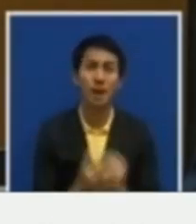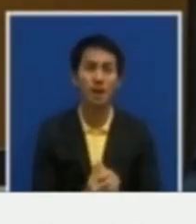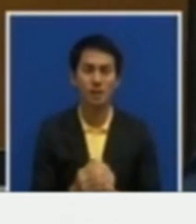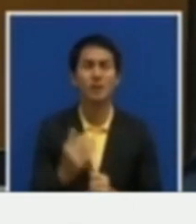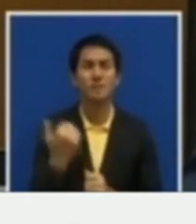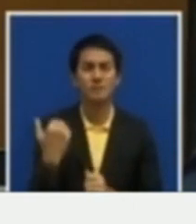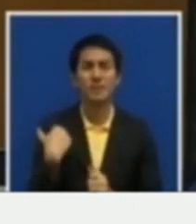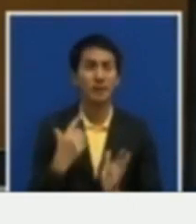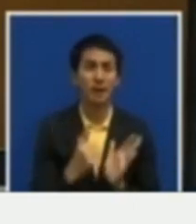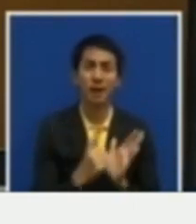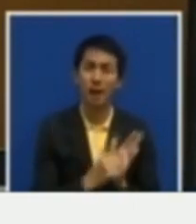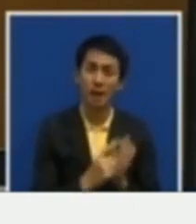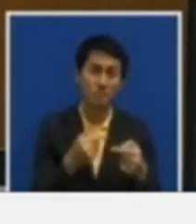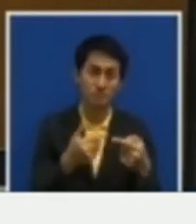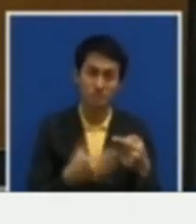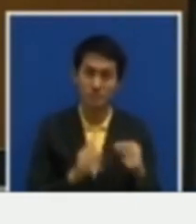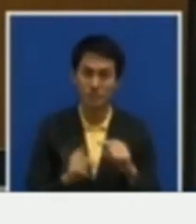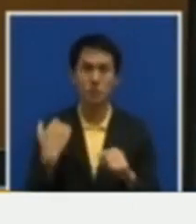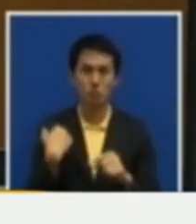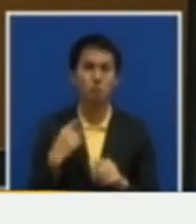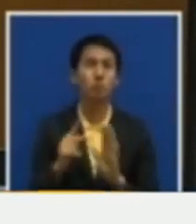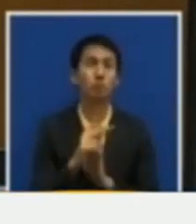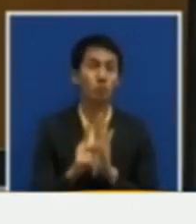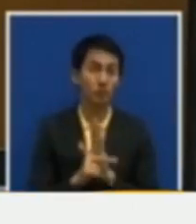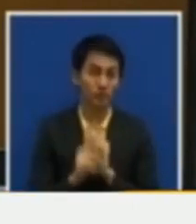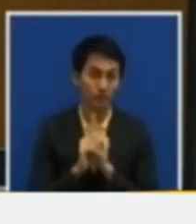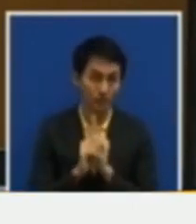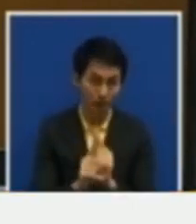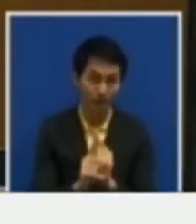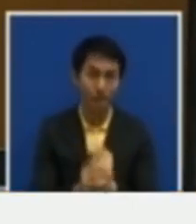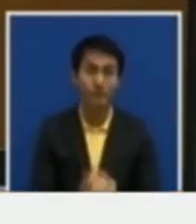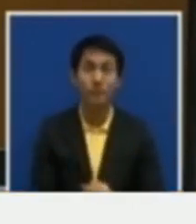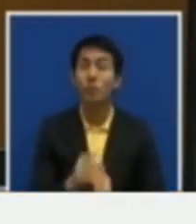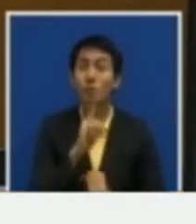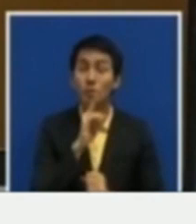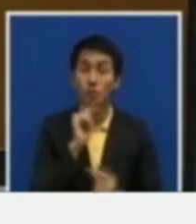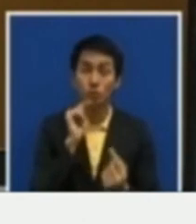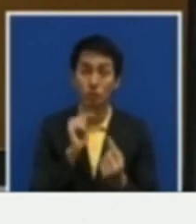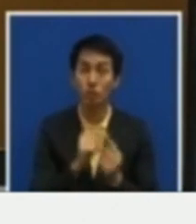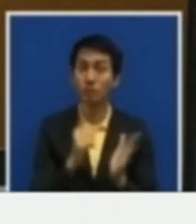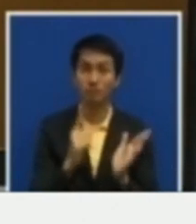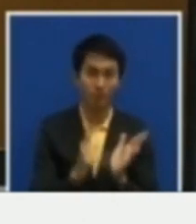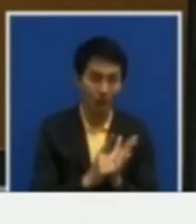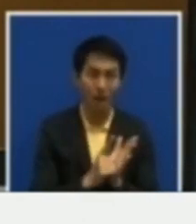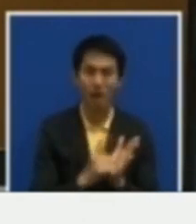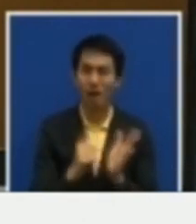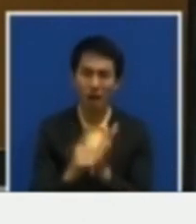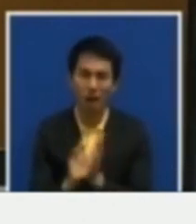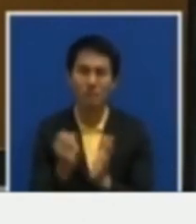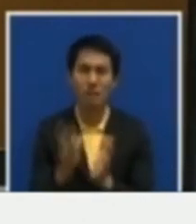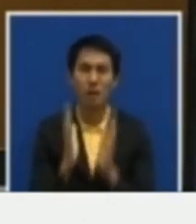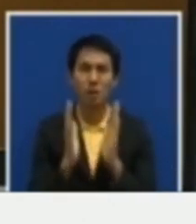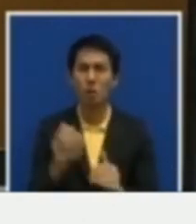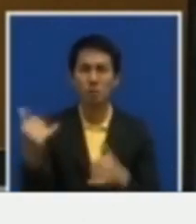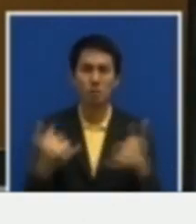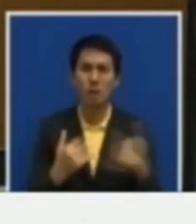รทัศน์ของรัฐสภาอยู่แล้วดังนั้นนอกจากถ่ายทอดนะครับระหว่างการประชุมวุฒิสภาแล้วก็ขอให้ถ่ายทอดห้องประชุมต่างๆที่มีการประชุ